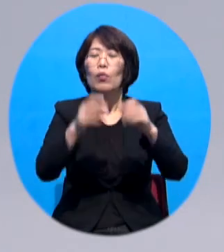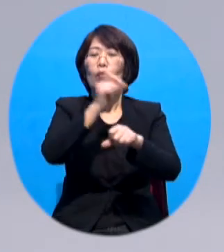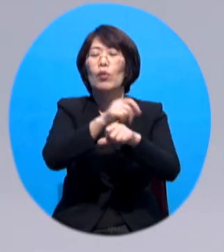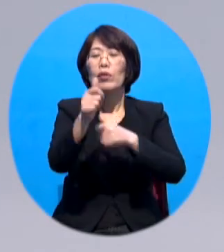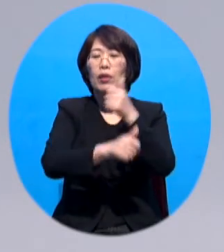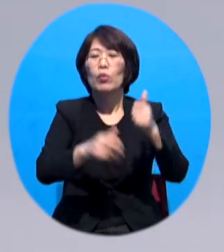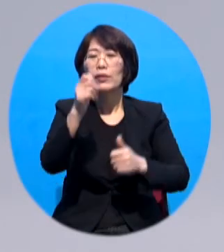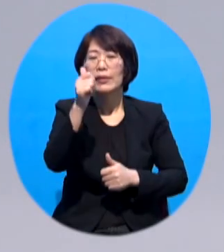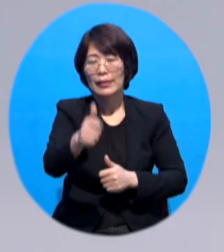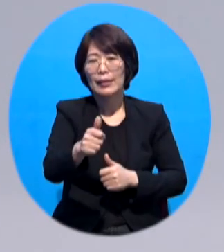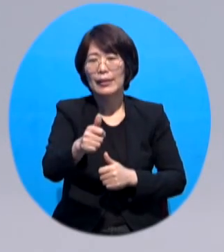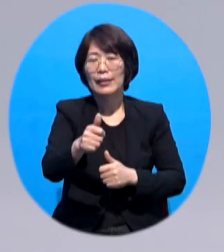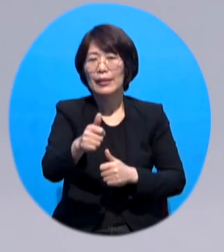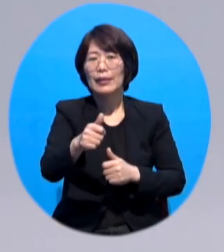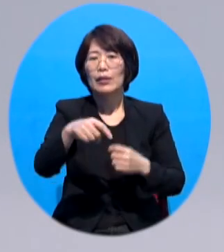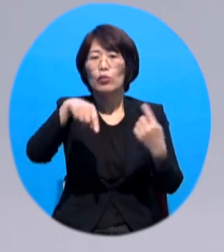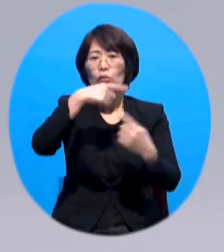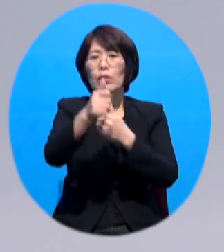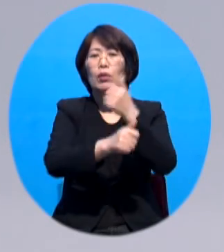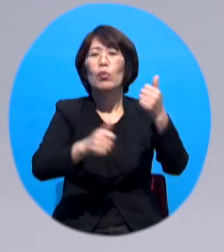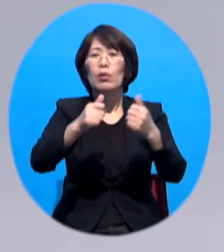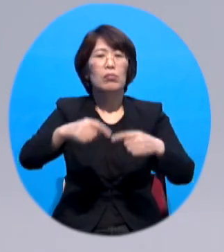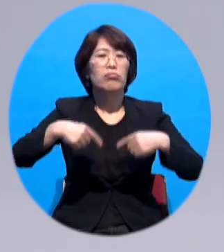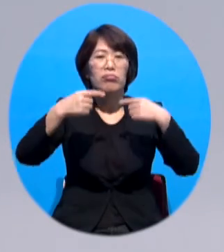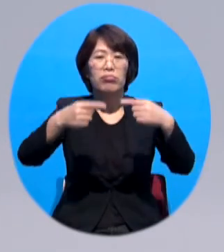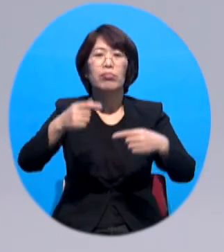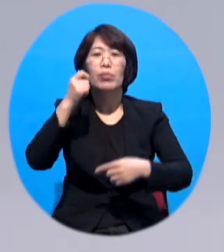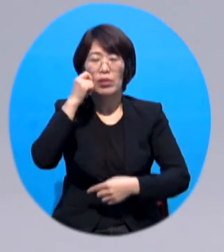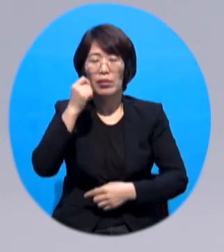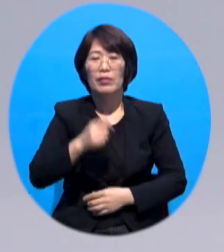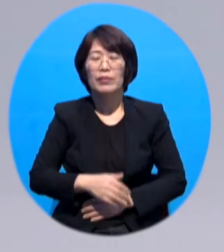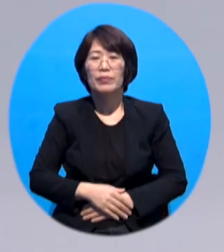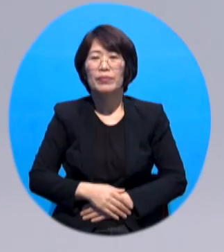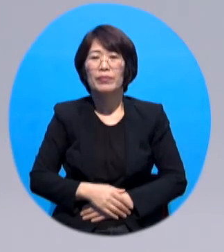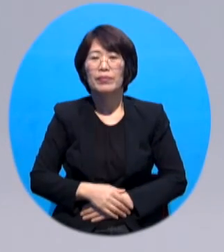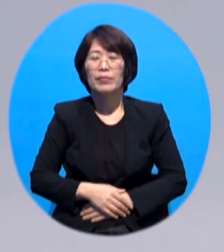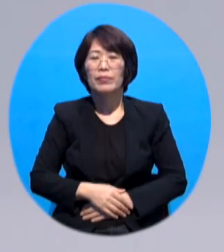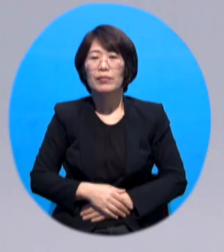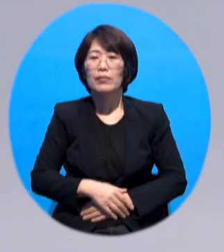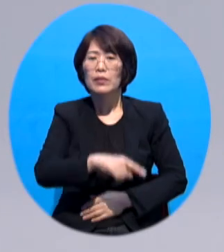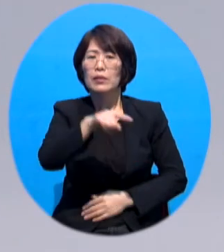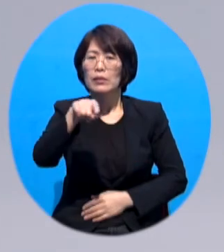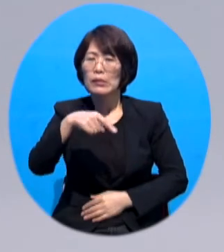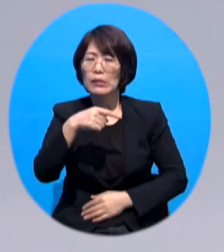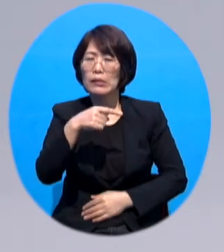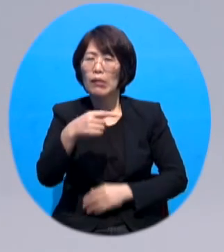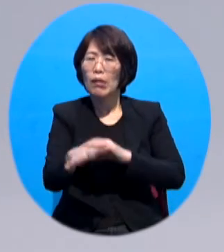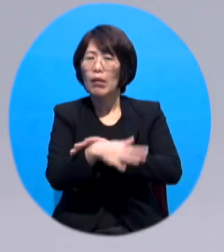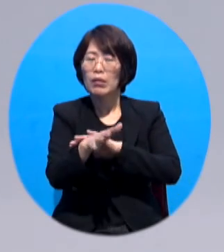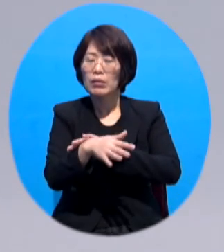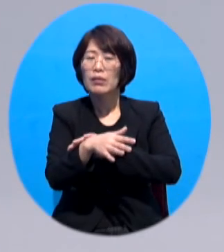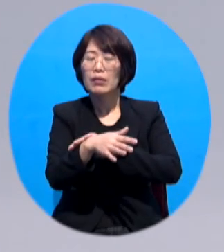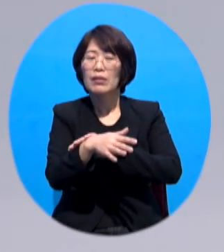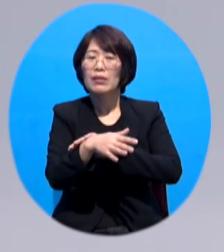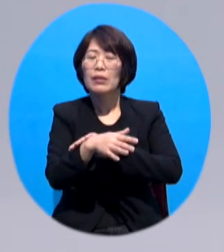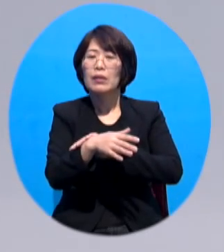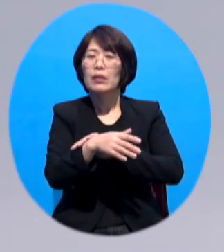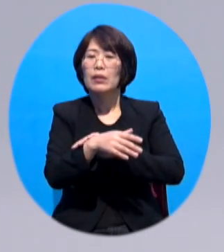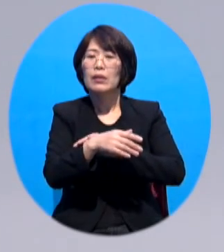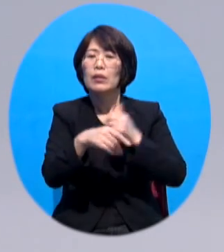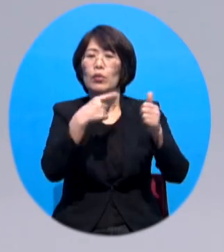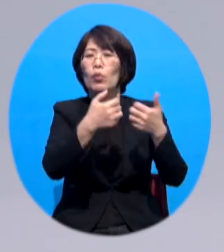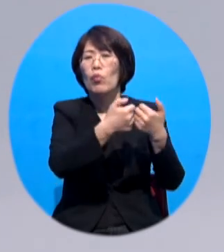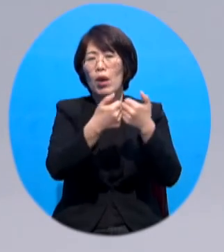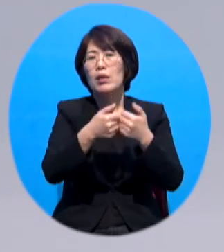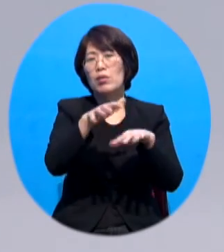학교 운영 역 그 운영위원회 자체를 참석하지 않았습니다 어 이런 졸 석적 인 어 교육 회의에 에